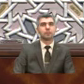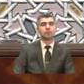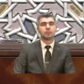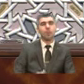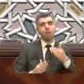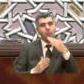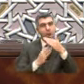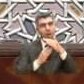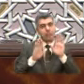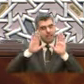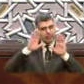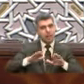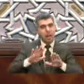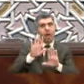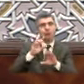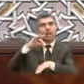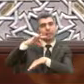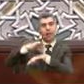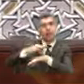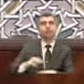ونرفع الجلسة للصلاة العشر دقائق.